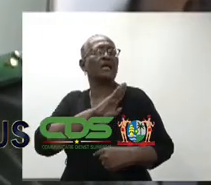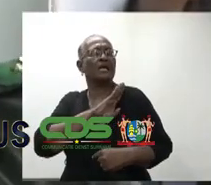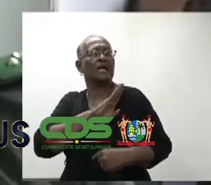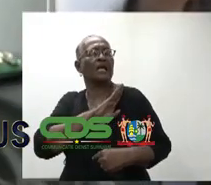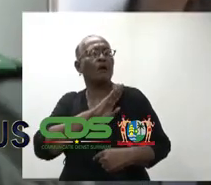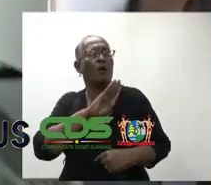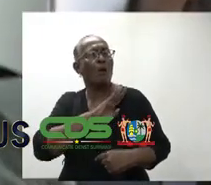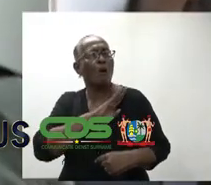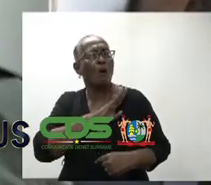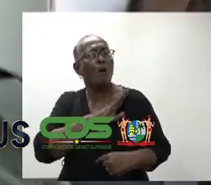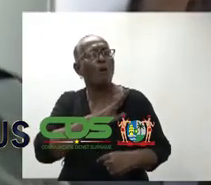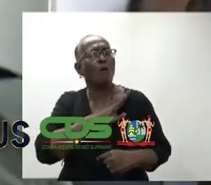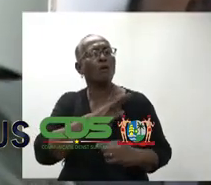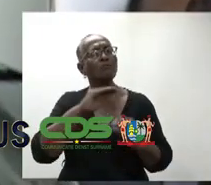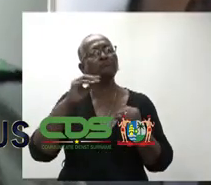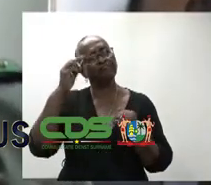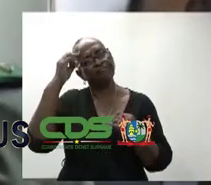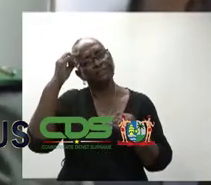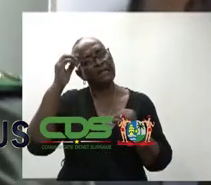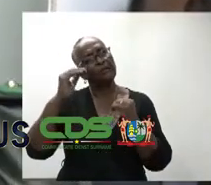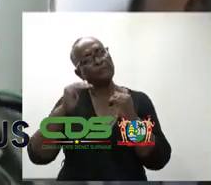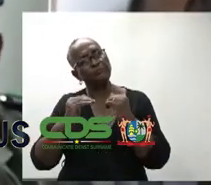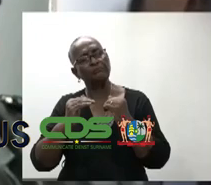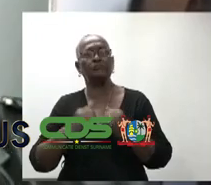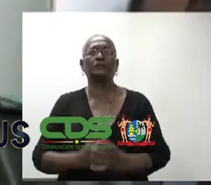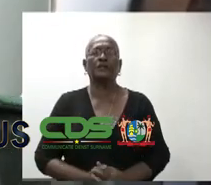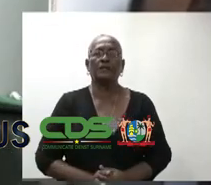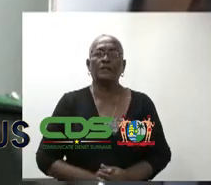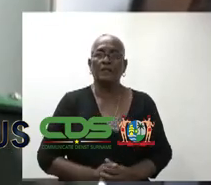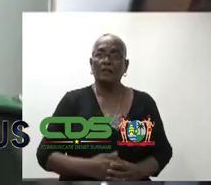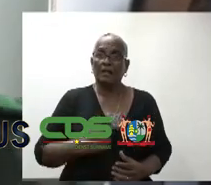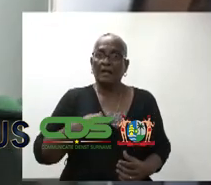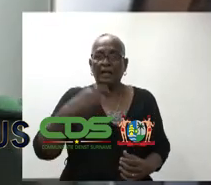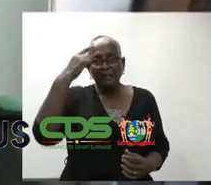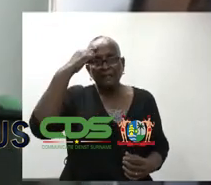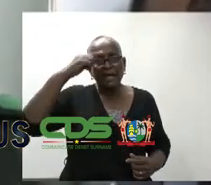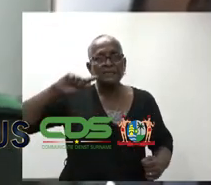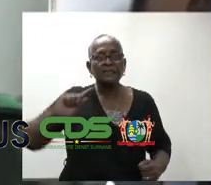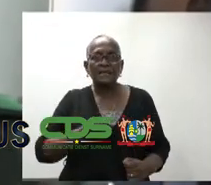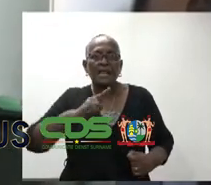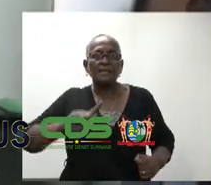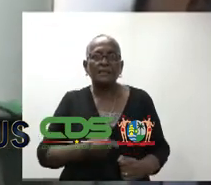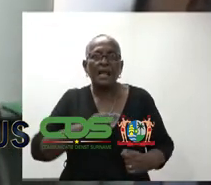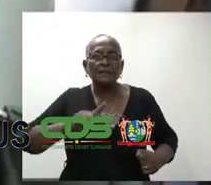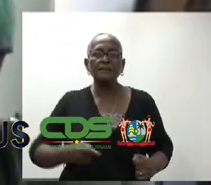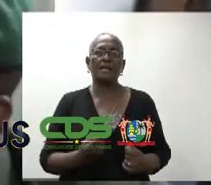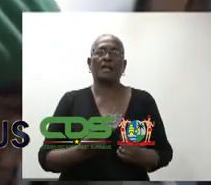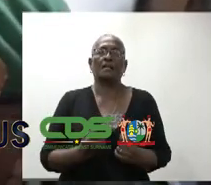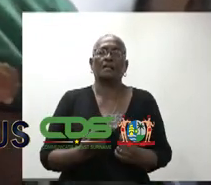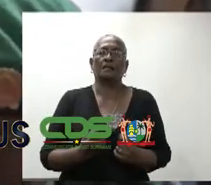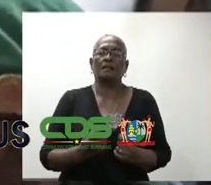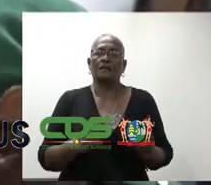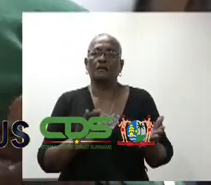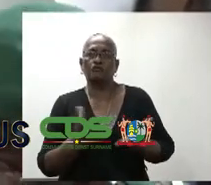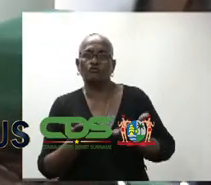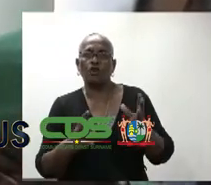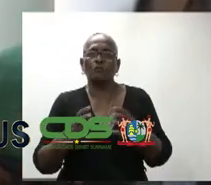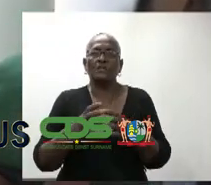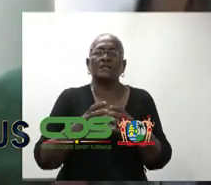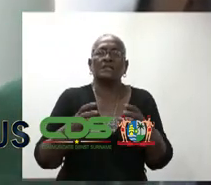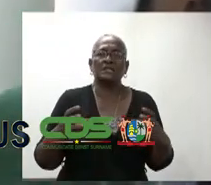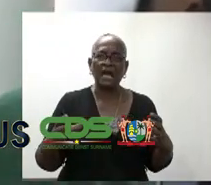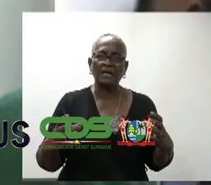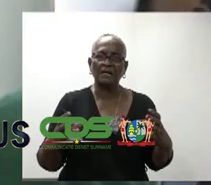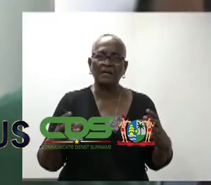geweest over het tempo waarin we fundamenteel ons spoor de zaken weer